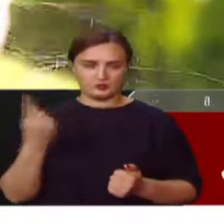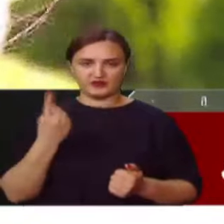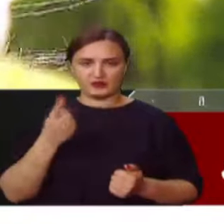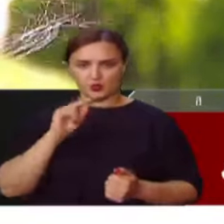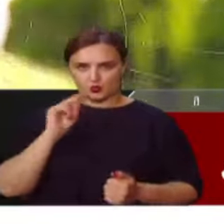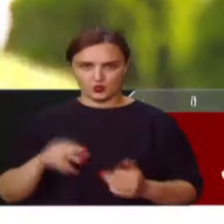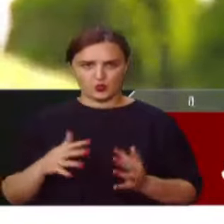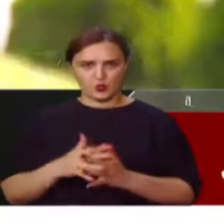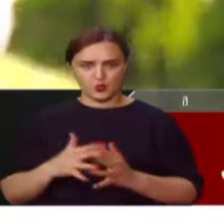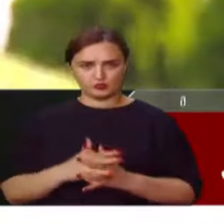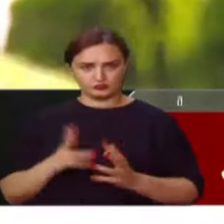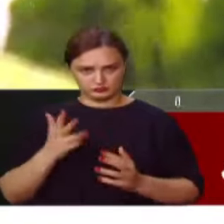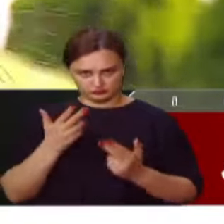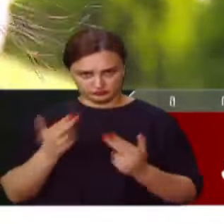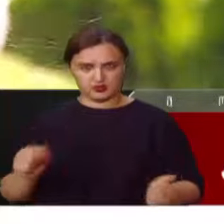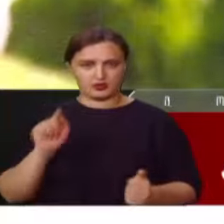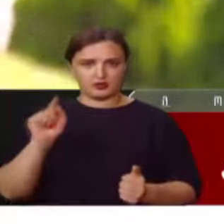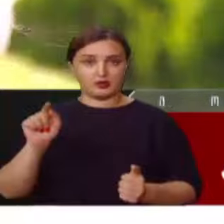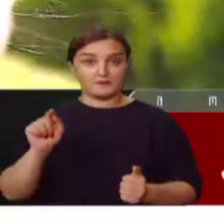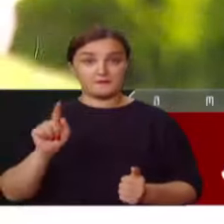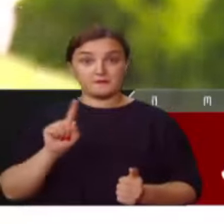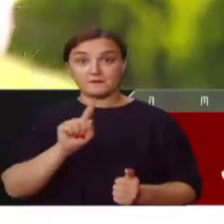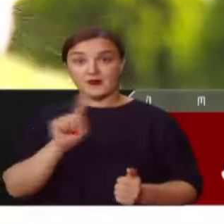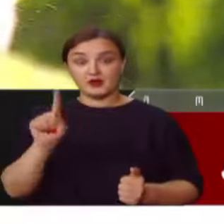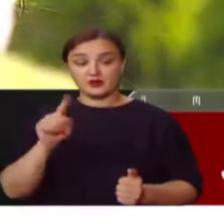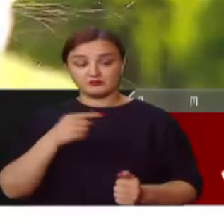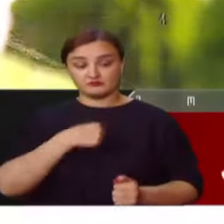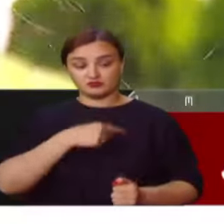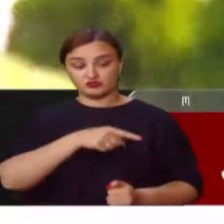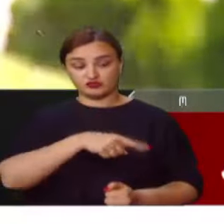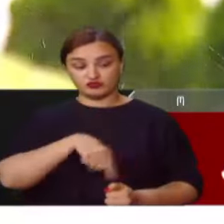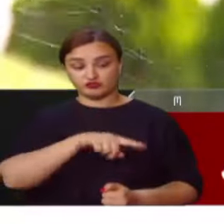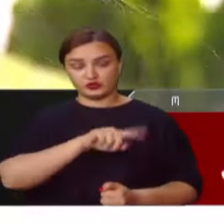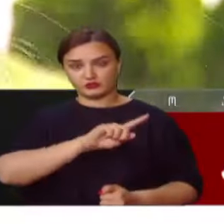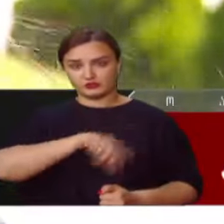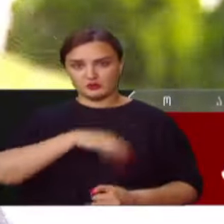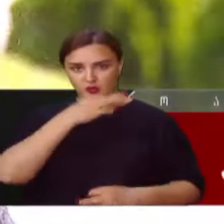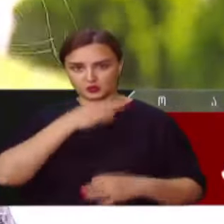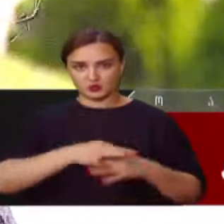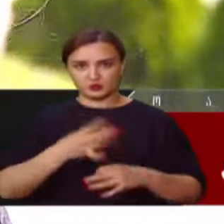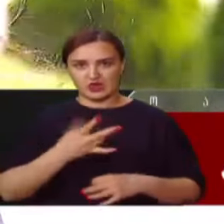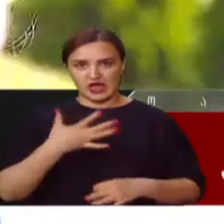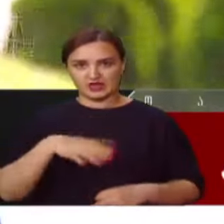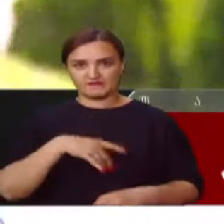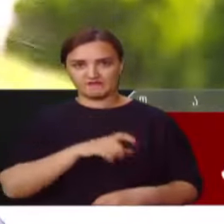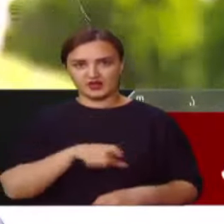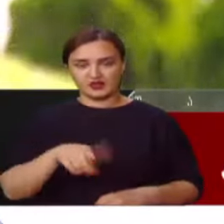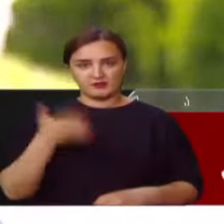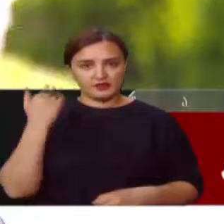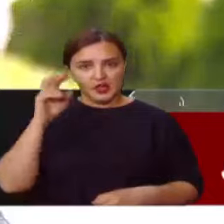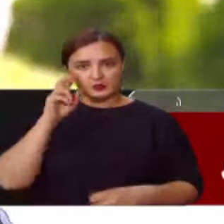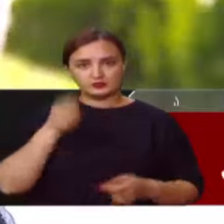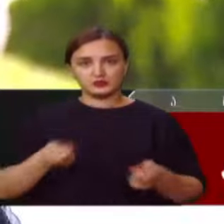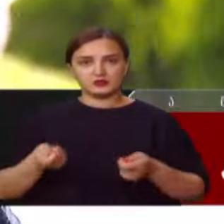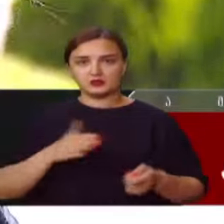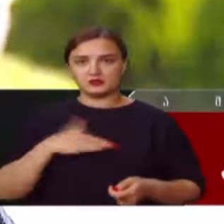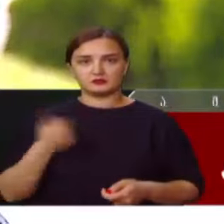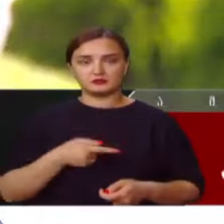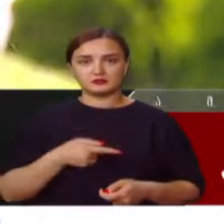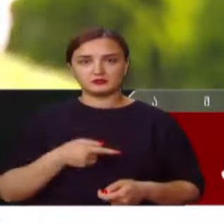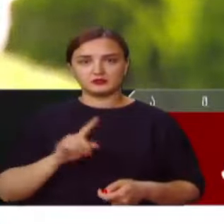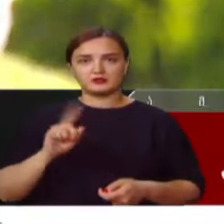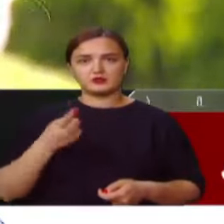ომის დანაშაულის და ოკუპაციის, მაგრამ ჩვენ ასე უნდა მოვკითხოთ ჩვენს ქართველებს, რომლებიც მაშინ ხელისუფლებაში იყვნენ,